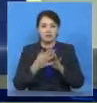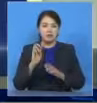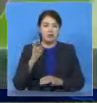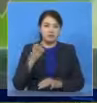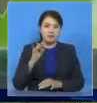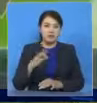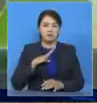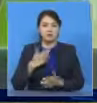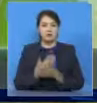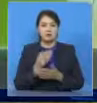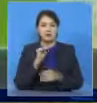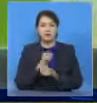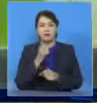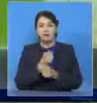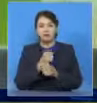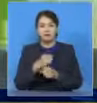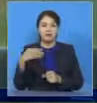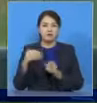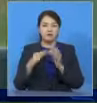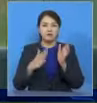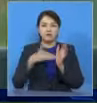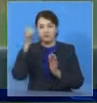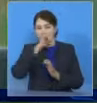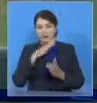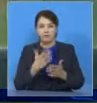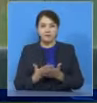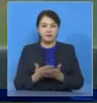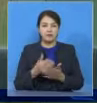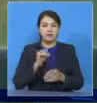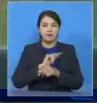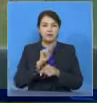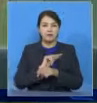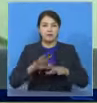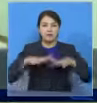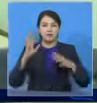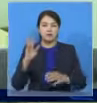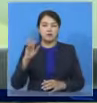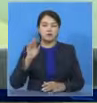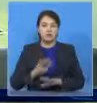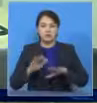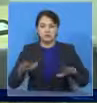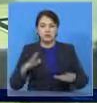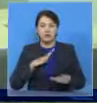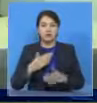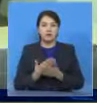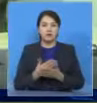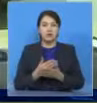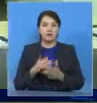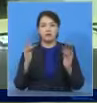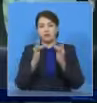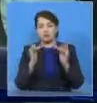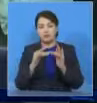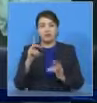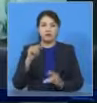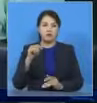Караул-Кельде. Она была введена в эксплуатацию в 2019 году. В настоящее время здесь обучаются более 400 детей. При школе функционирует интернат на